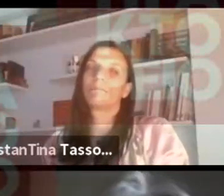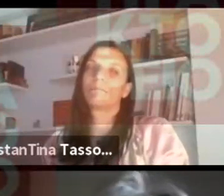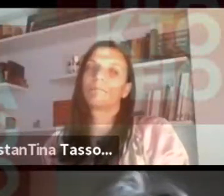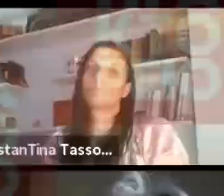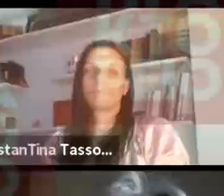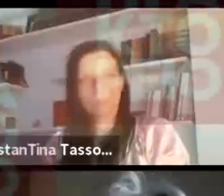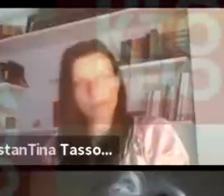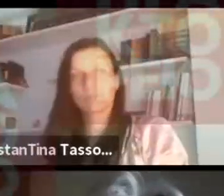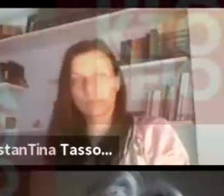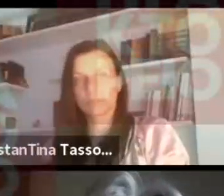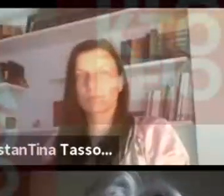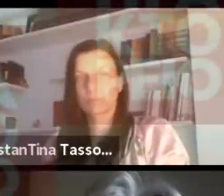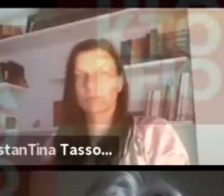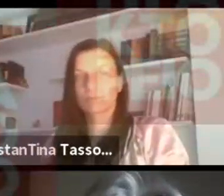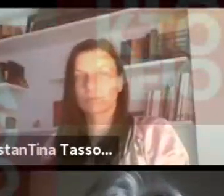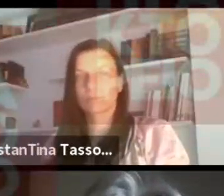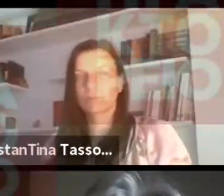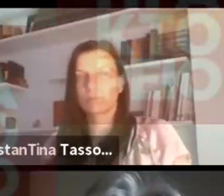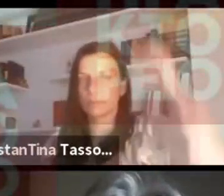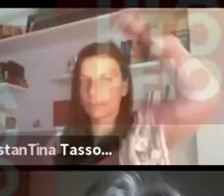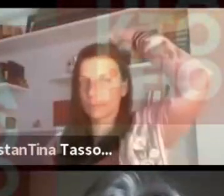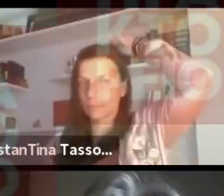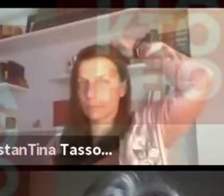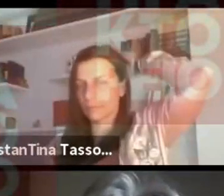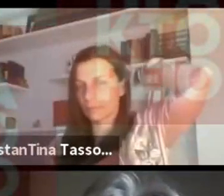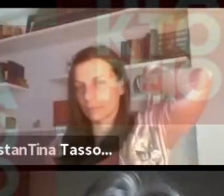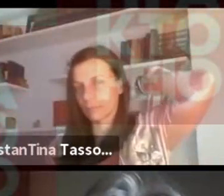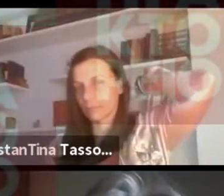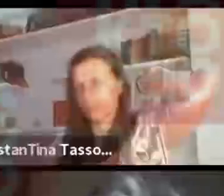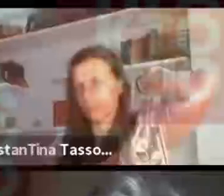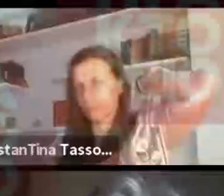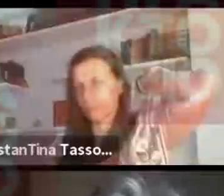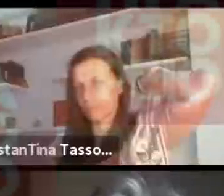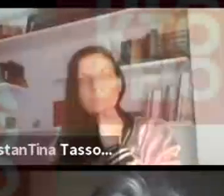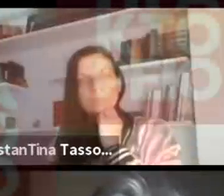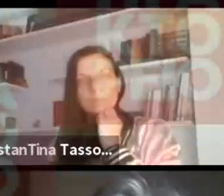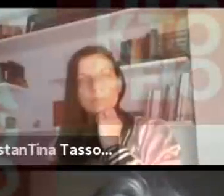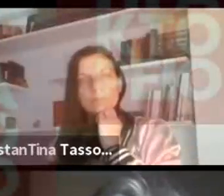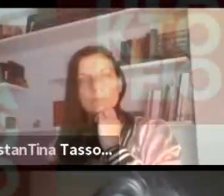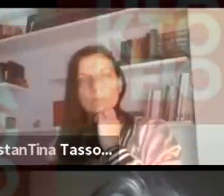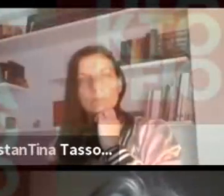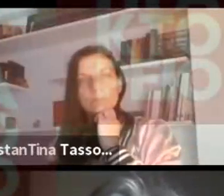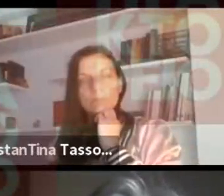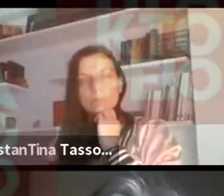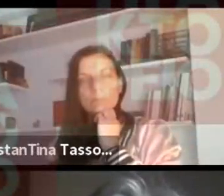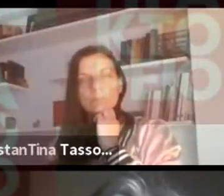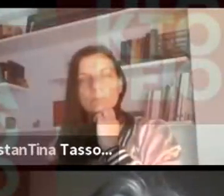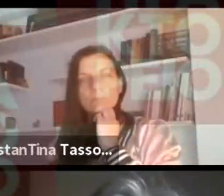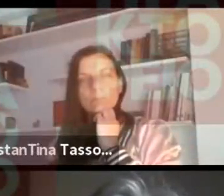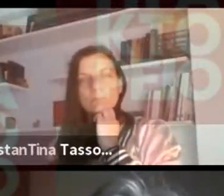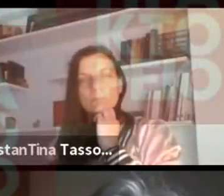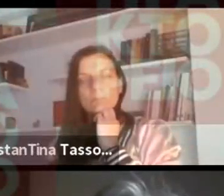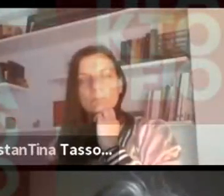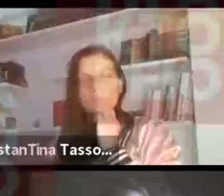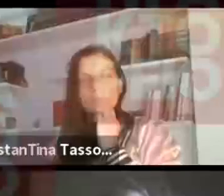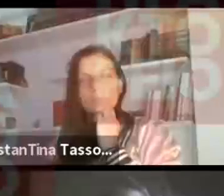και θα φαντάζομαι μπορεί και να ενοχληθούν και κάποιοι που ανήκουν και σε άλλες συλλογικότητες, νομίζω ότι από τους φορείς του βιβλίου που